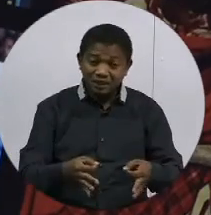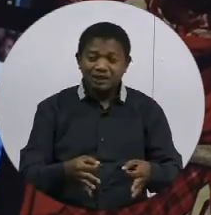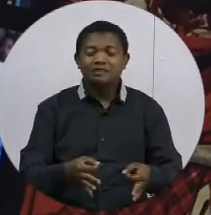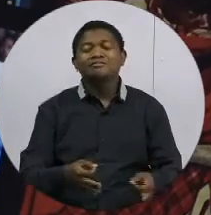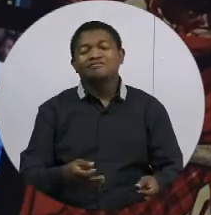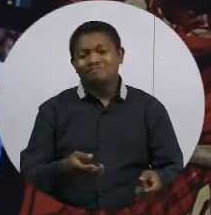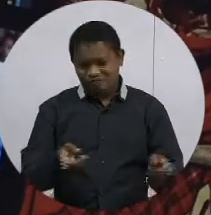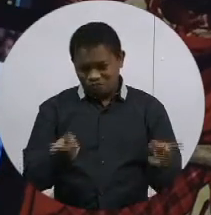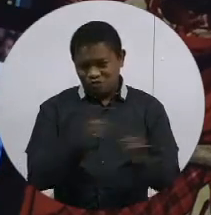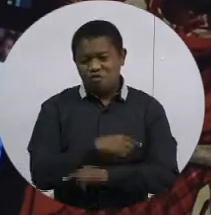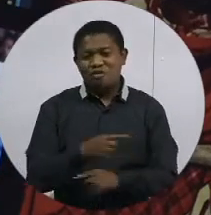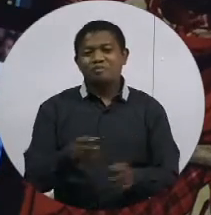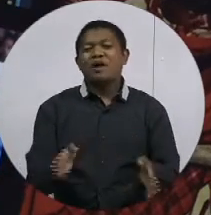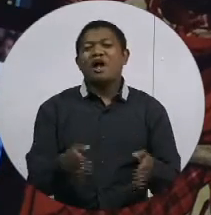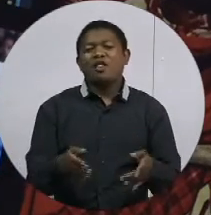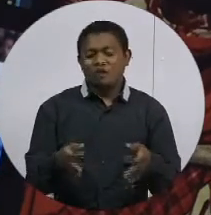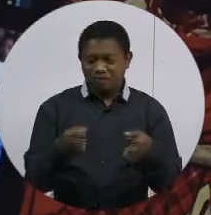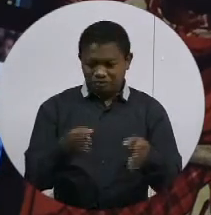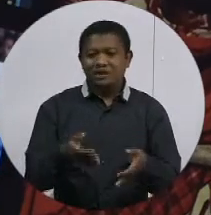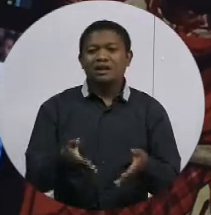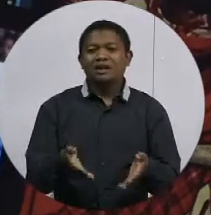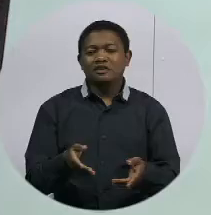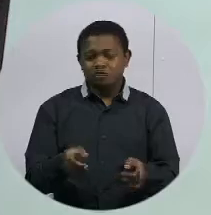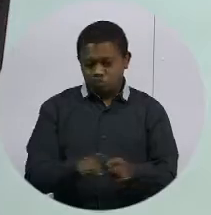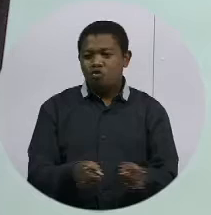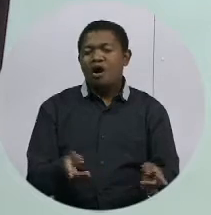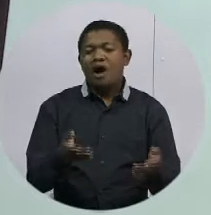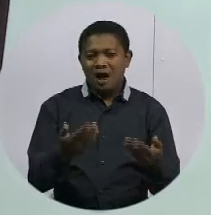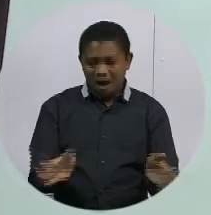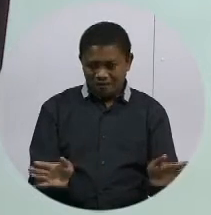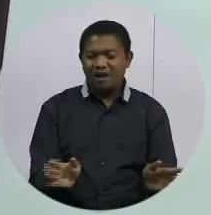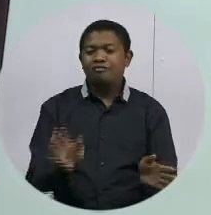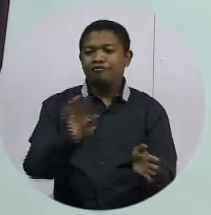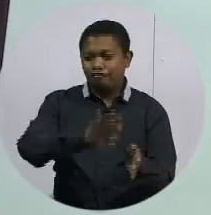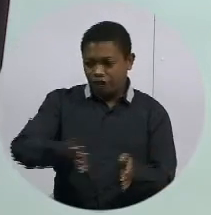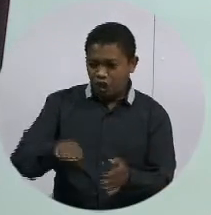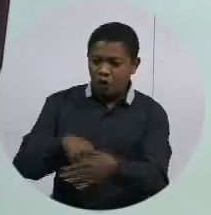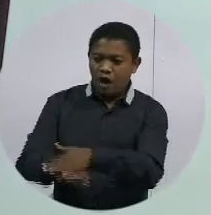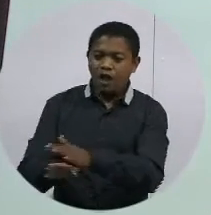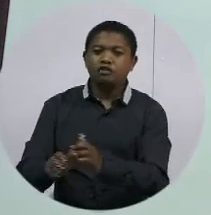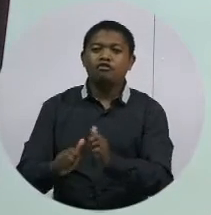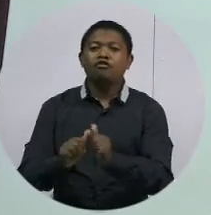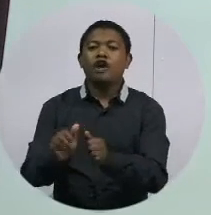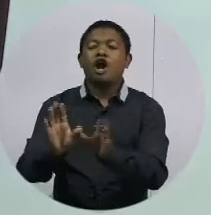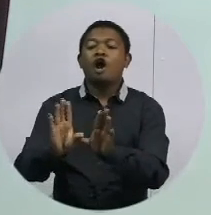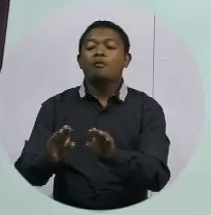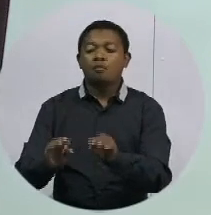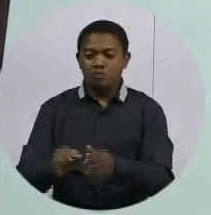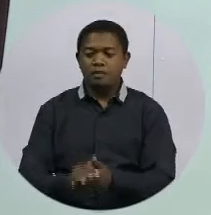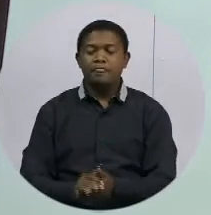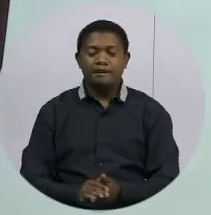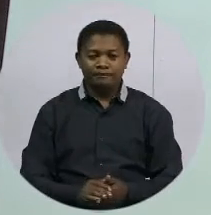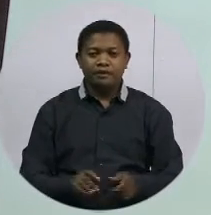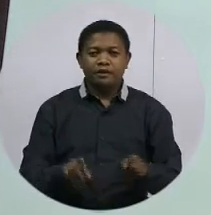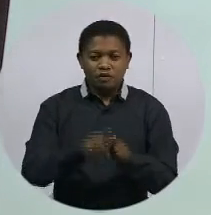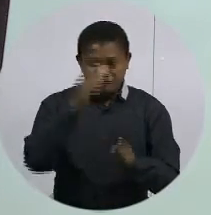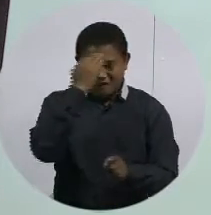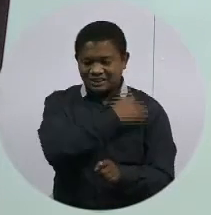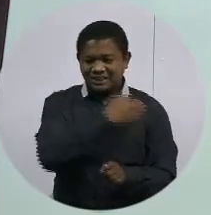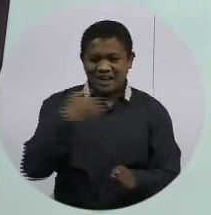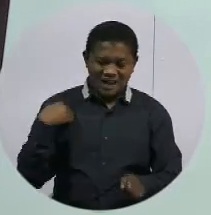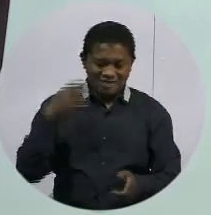verina any amin'ny fiarahamonina. Izay izany no rehefa nampiary ny fanjakana, nampiary ny